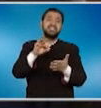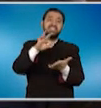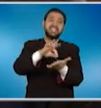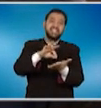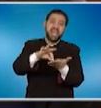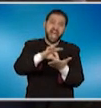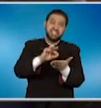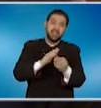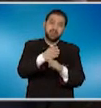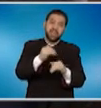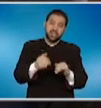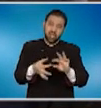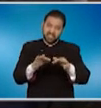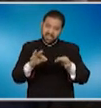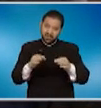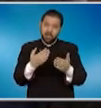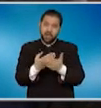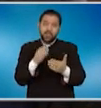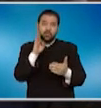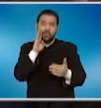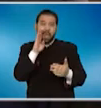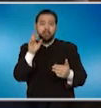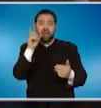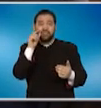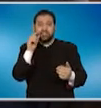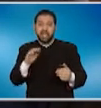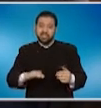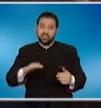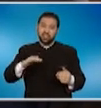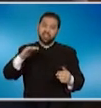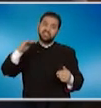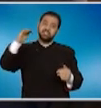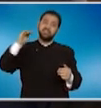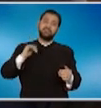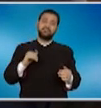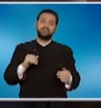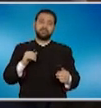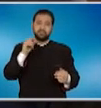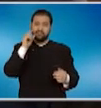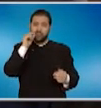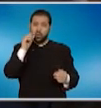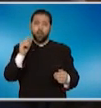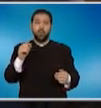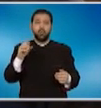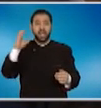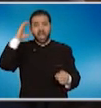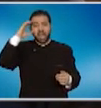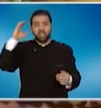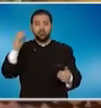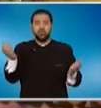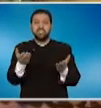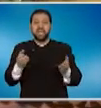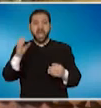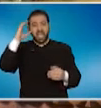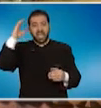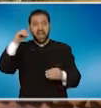al dependenței față de părinți. Și tot așa și crescând sau extrapolând la omul religios care crede în